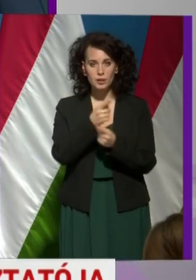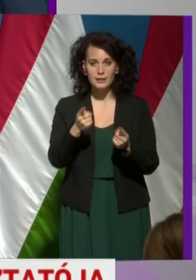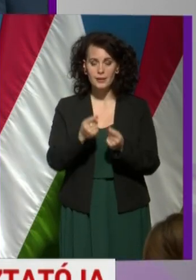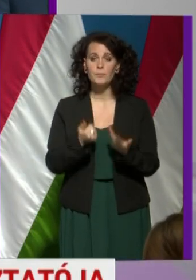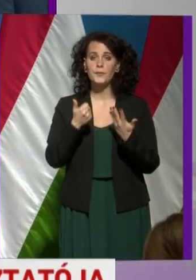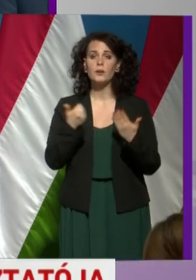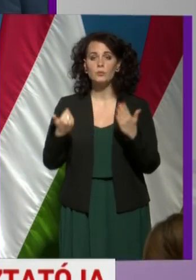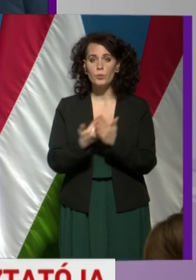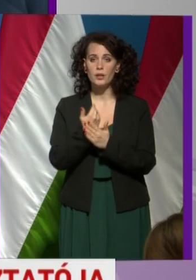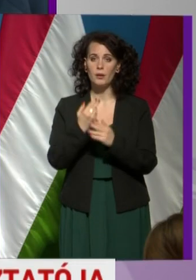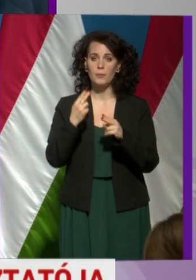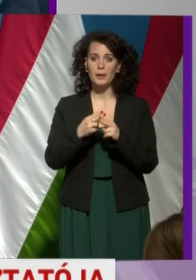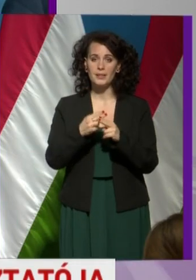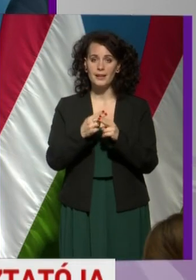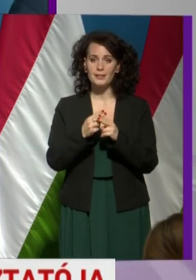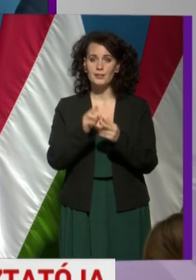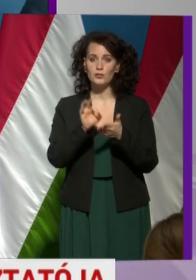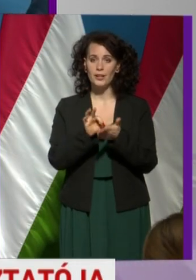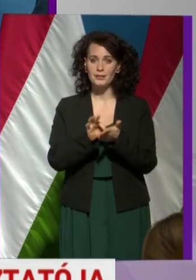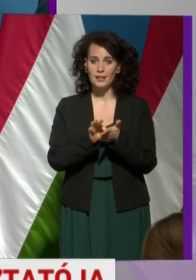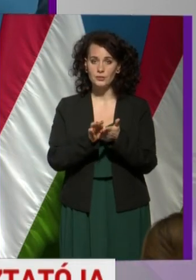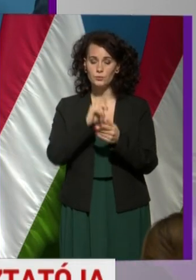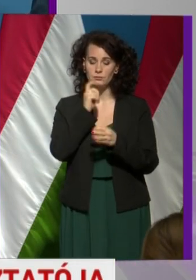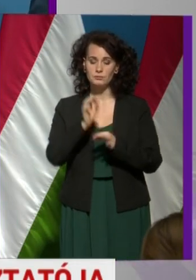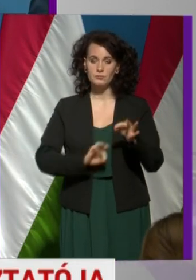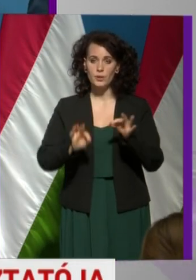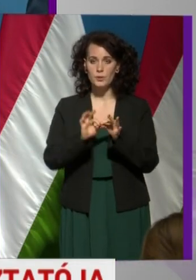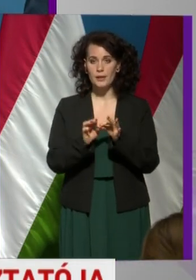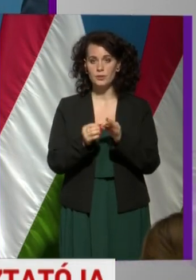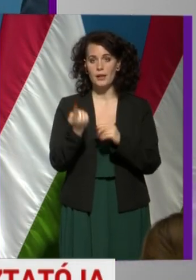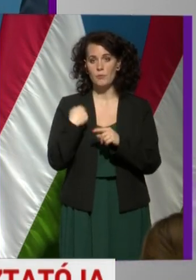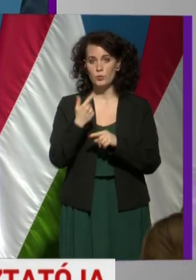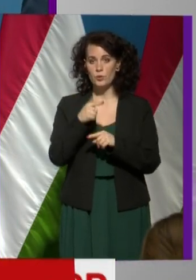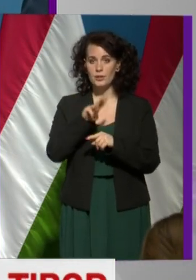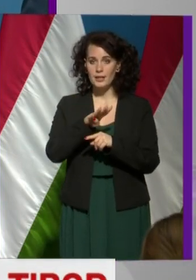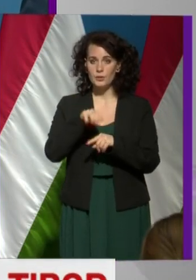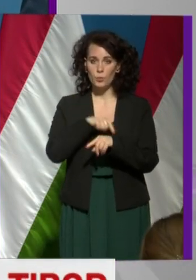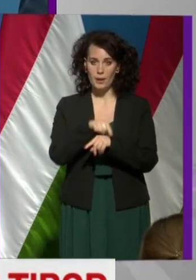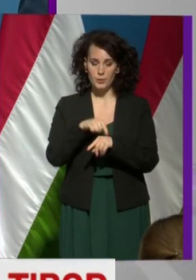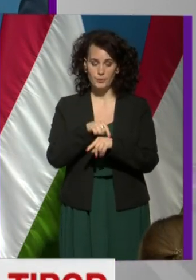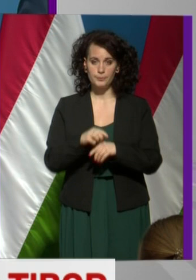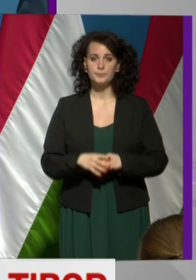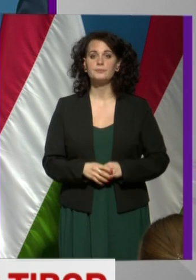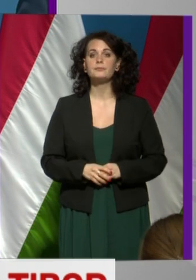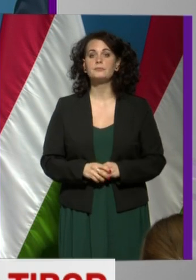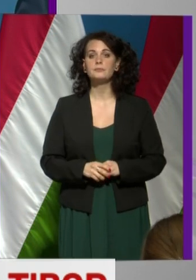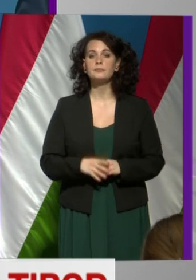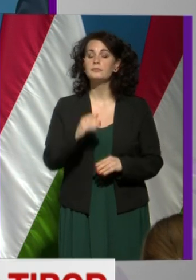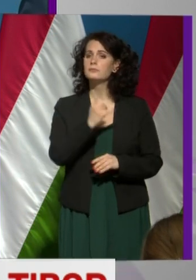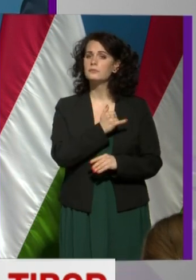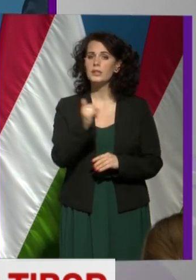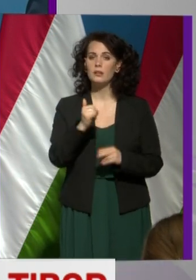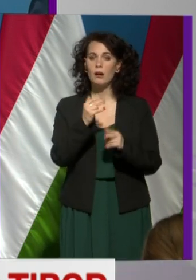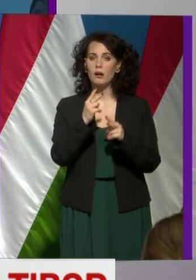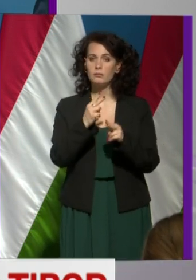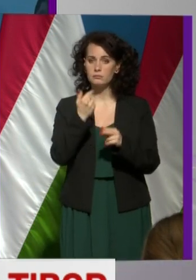újabb megbetegedést regisztráltunk Magyarországon az elmúlt 24 órában. Mind a 6